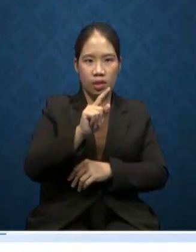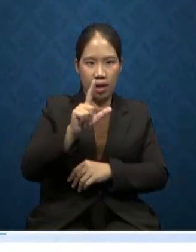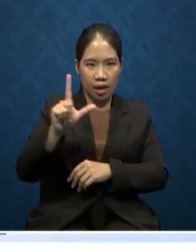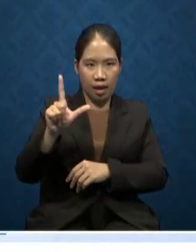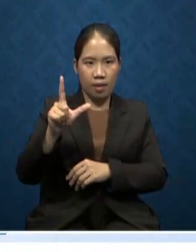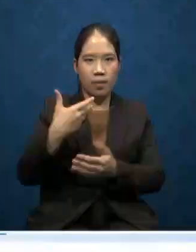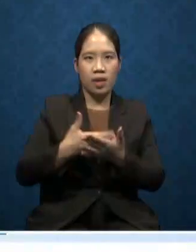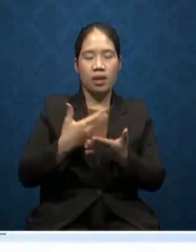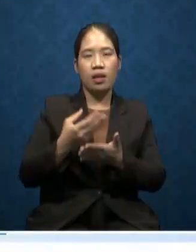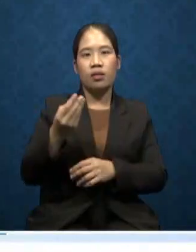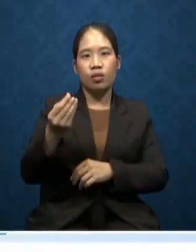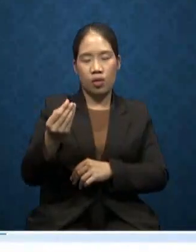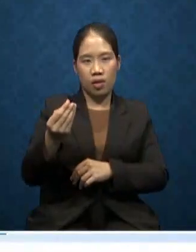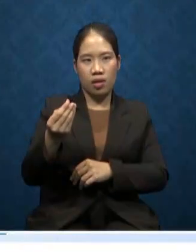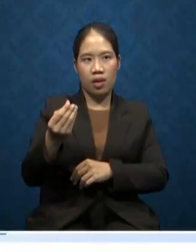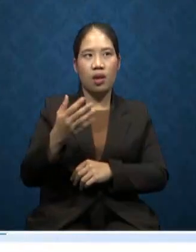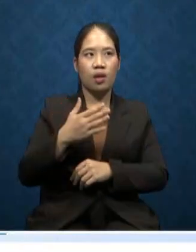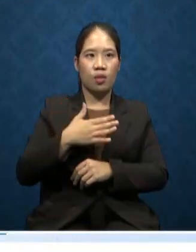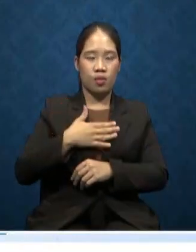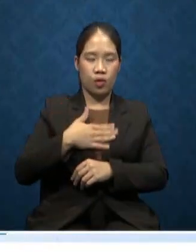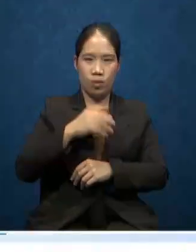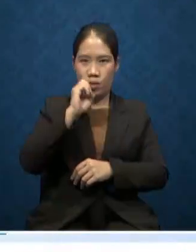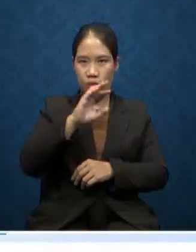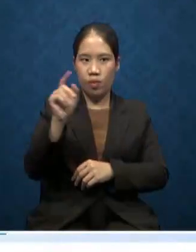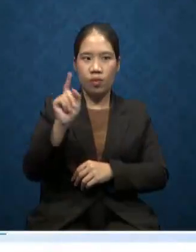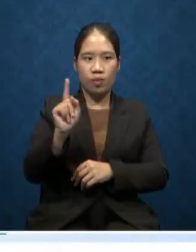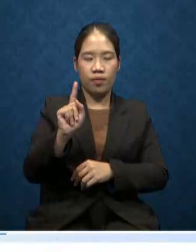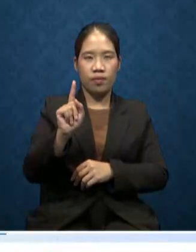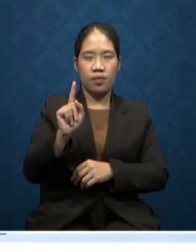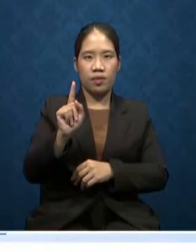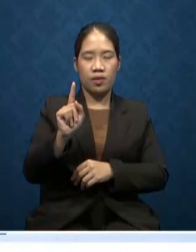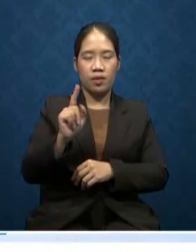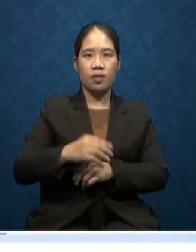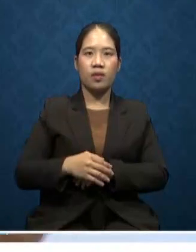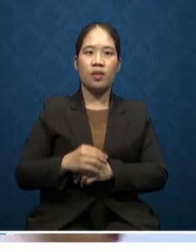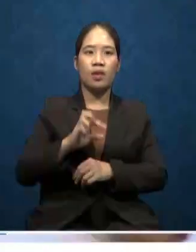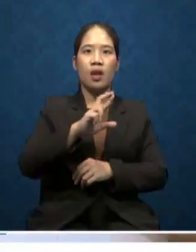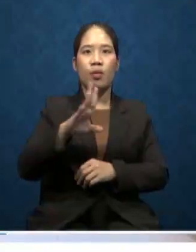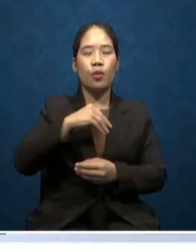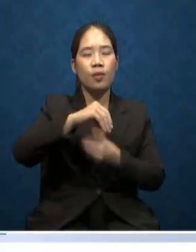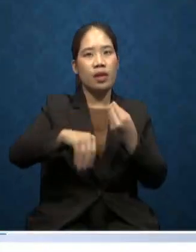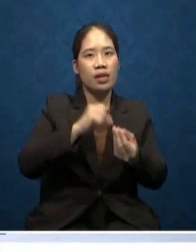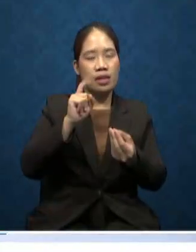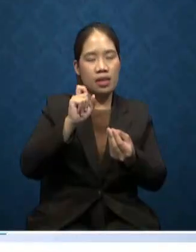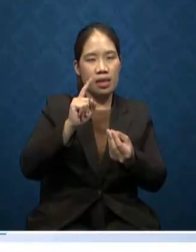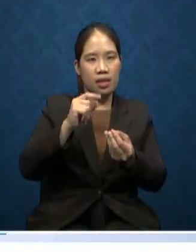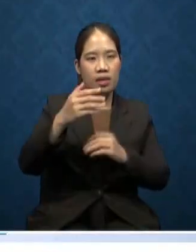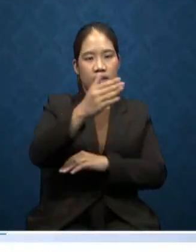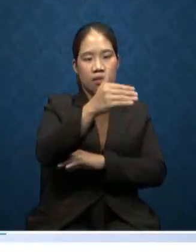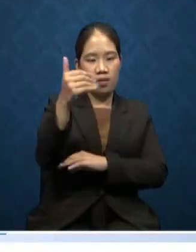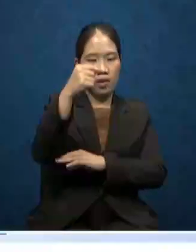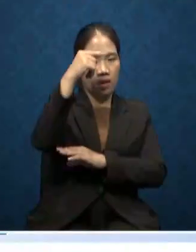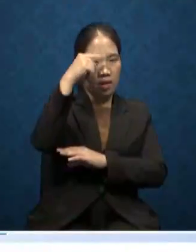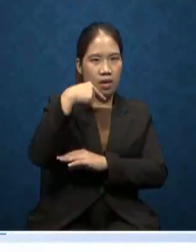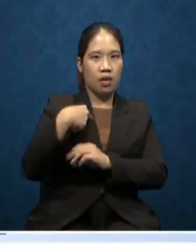มูลลคาเท่าไ่นะครับผมนำเรียดต่ไปนี้นะครับว่าการที่ระบบเศรษกิจของประเทศได้รัầนกรทพอย่าง